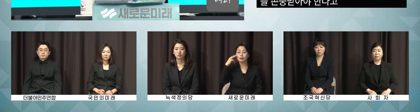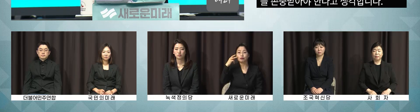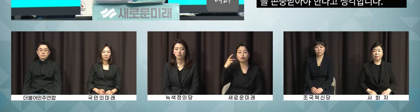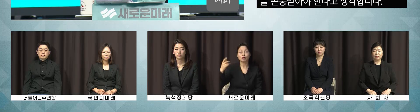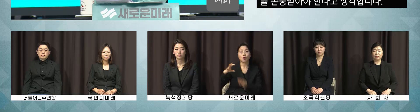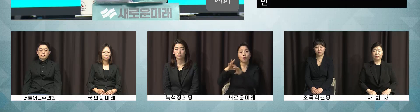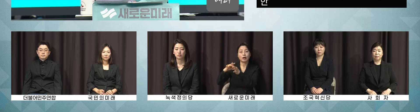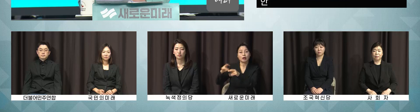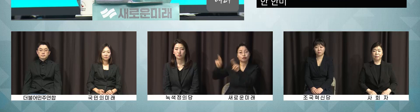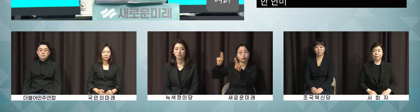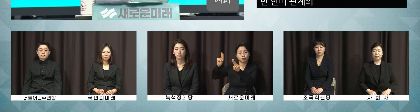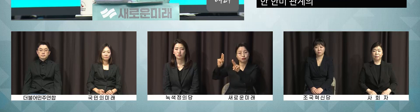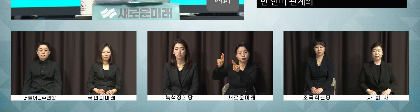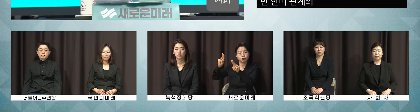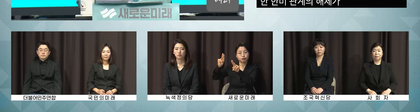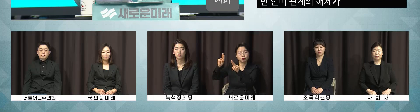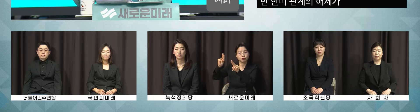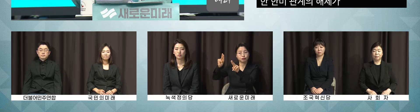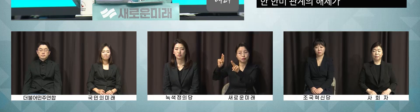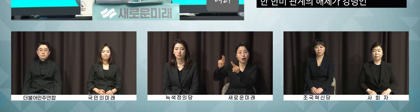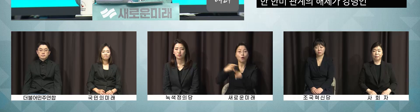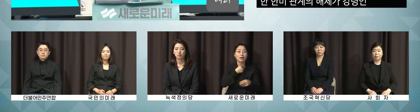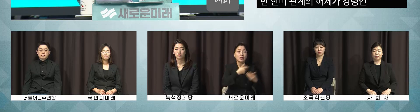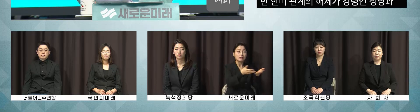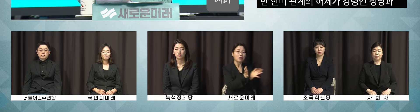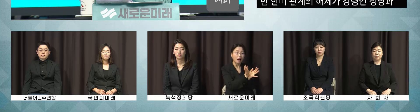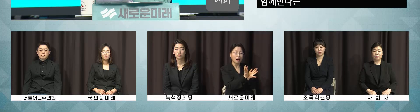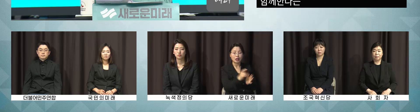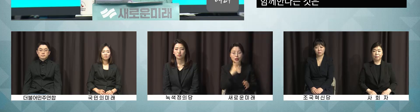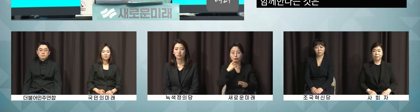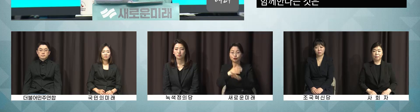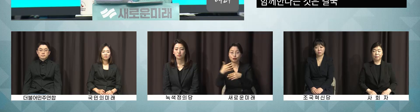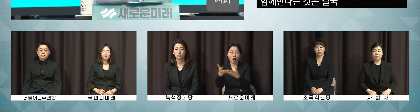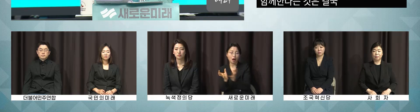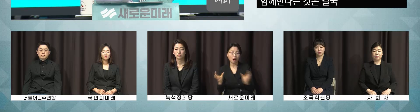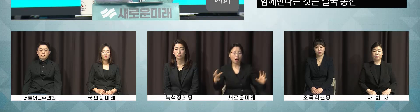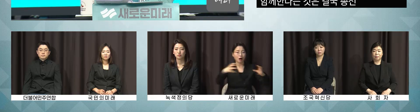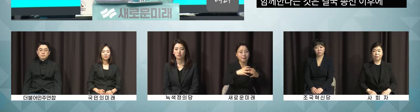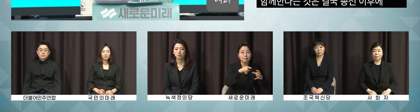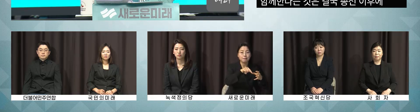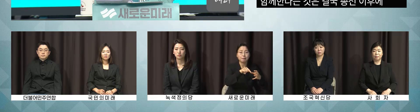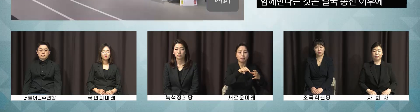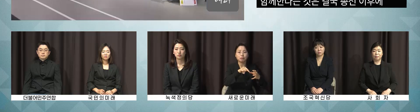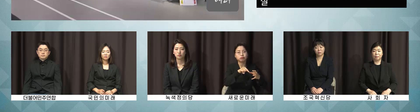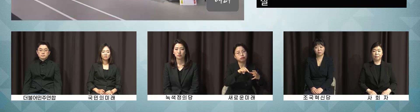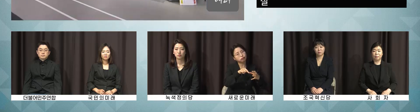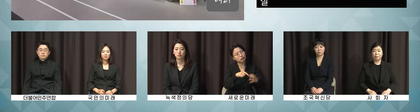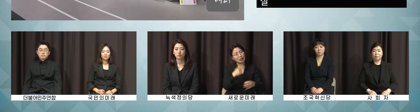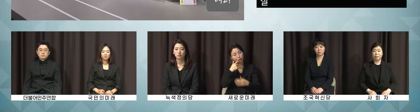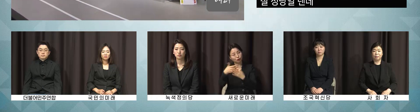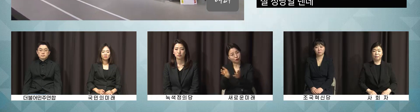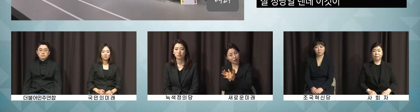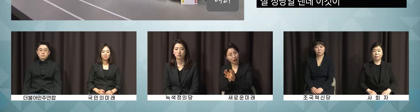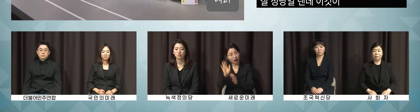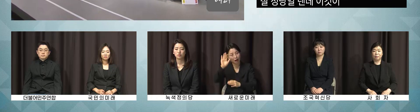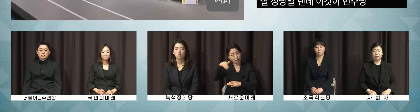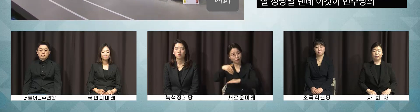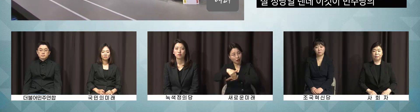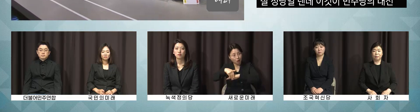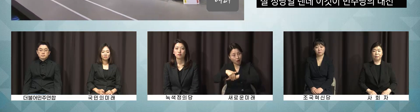해체가 강령인 정당과 함께한다는 것은 결국 총선 이후에 합쳐질 정당일 텐데 이것이 민주당의 대선 전략이자